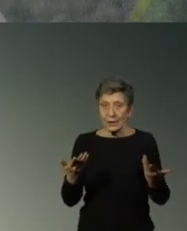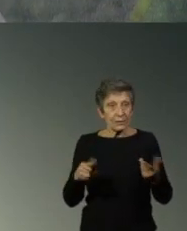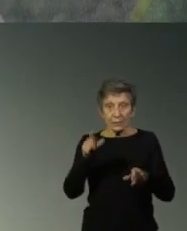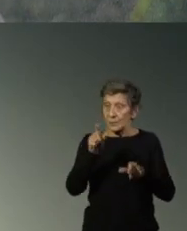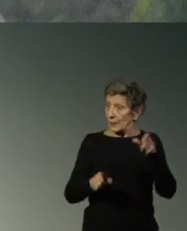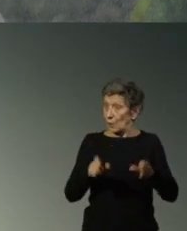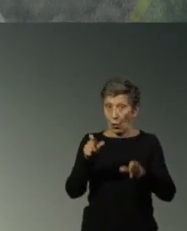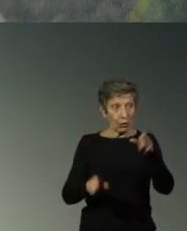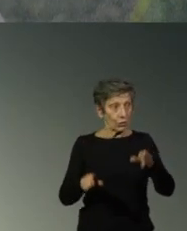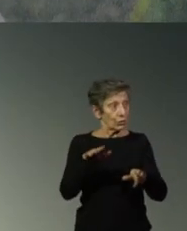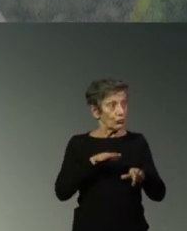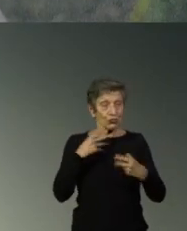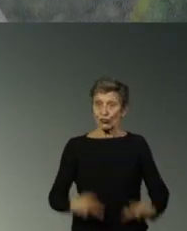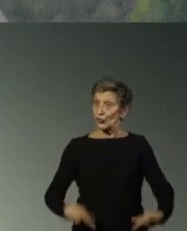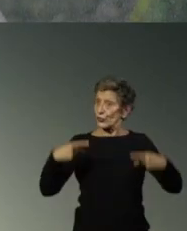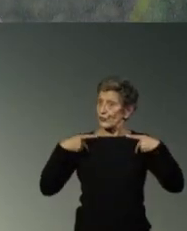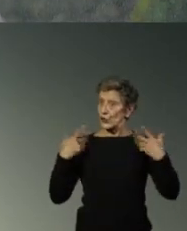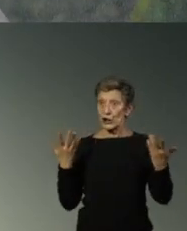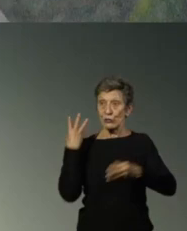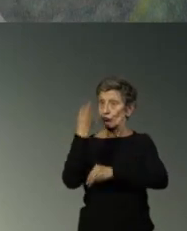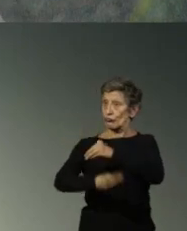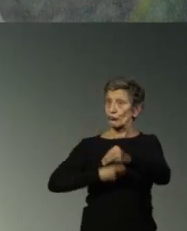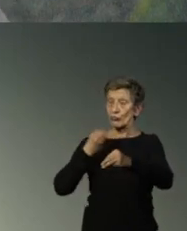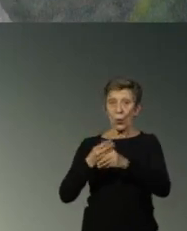dans un monde où on va dire que